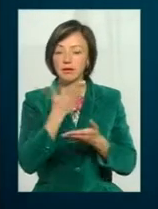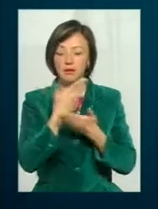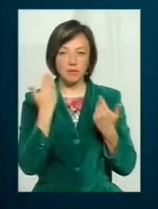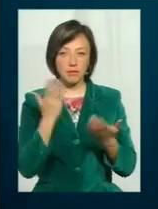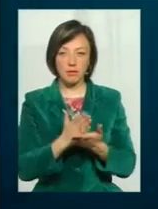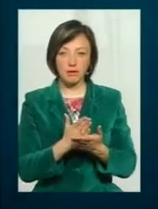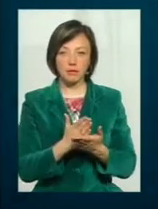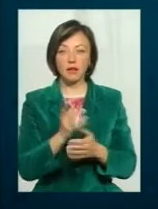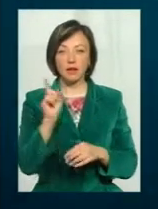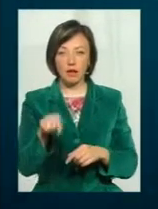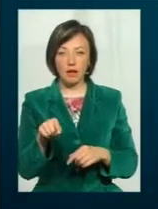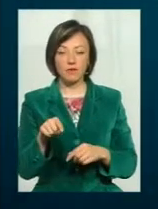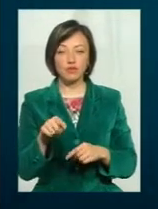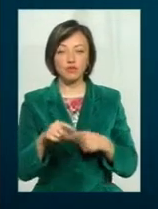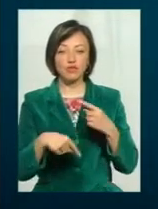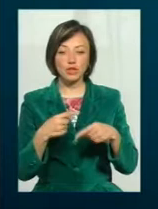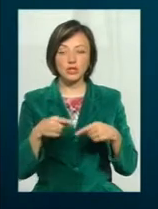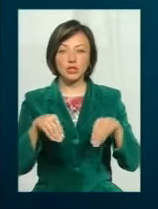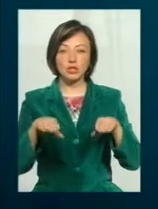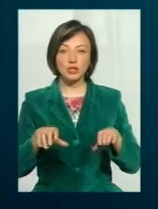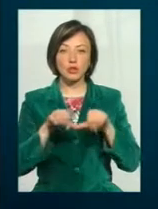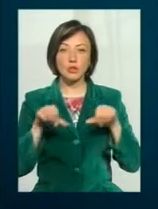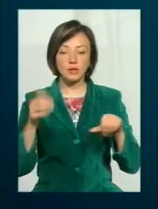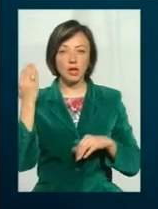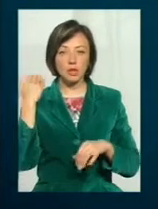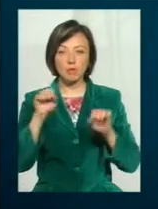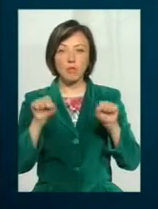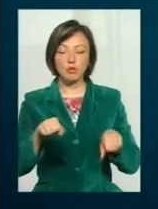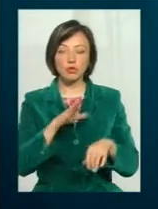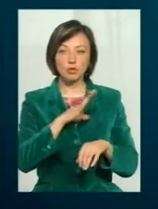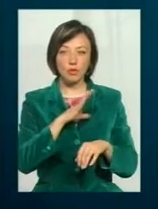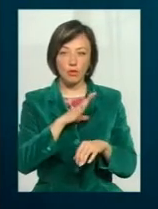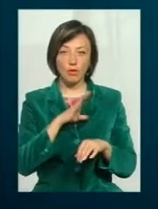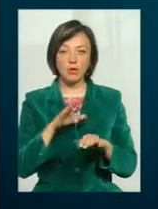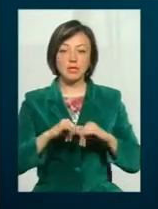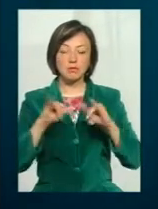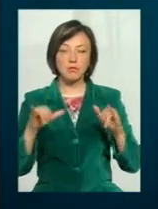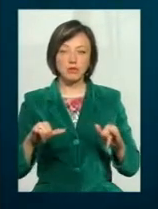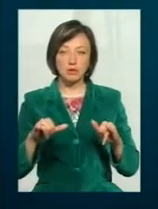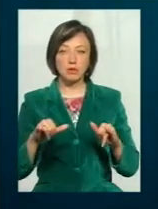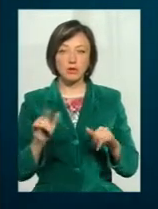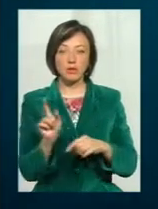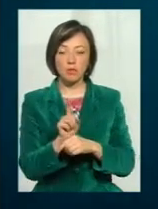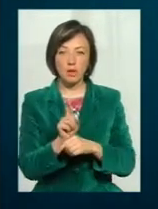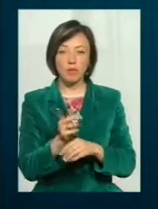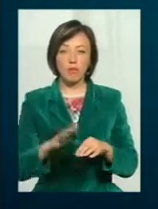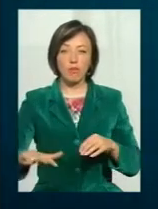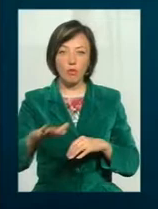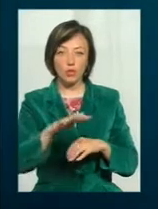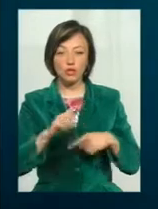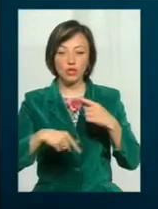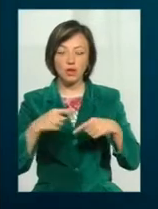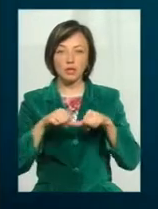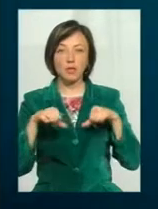будуть. Навіть через ті рішення комісії, які раніше можна було, я вже зазначав, збільшити, скажімо так, норматив житлової площі через